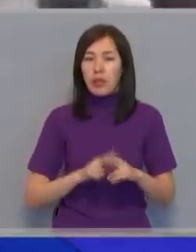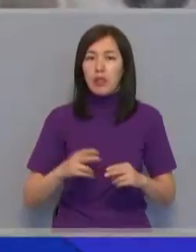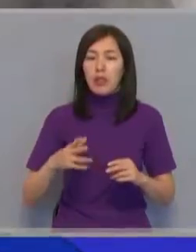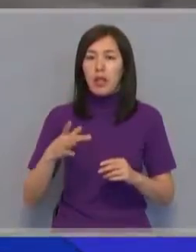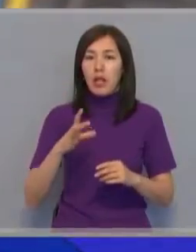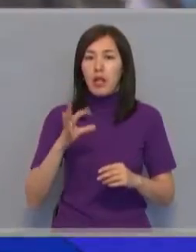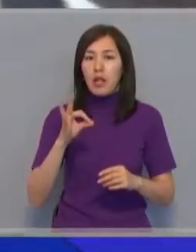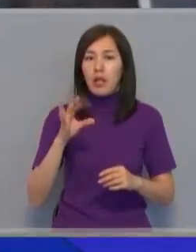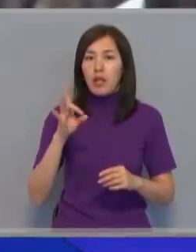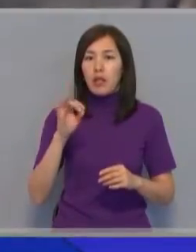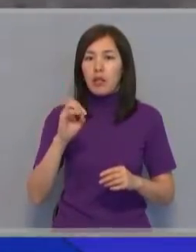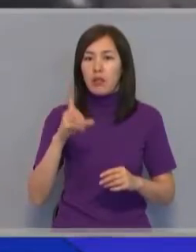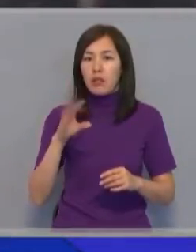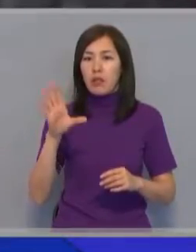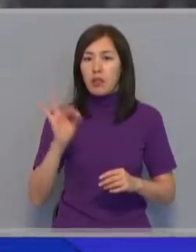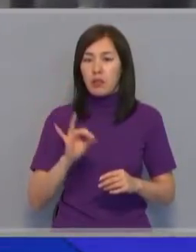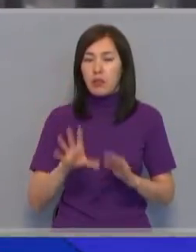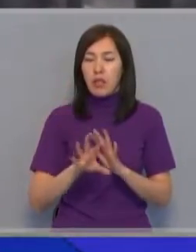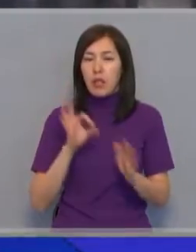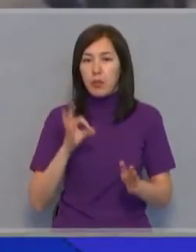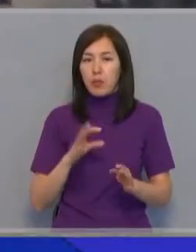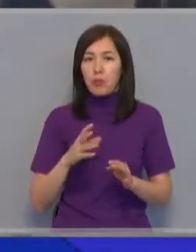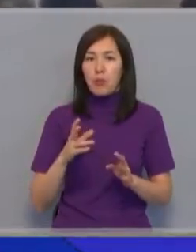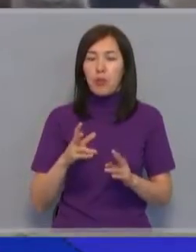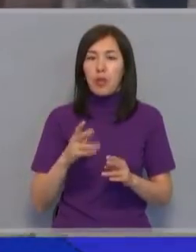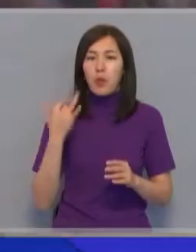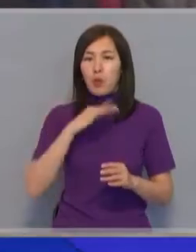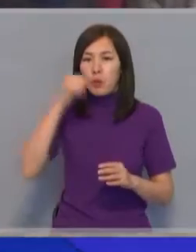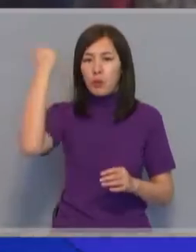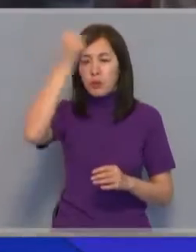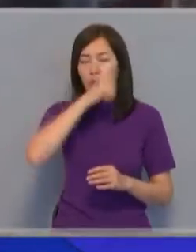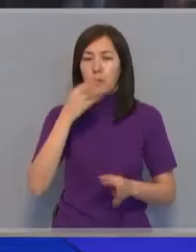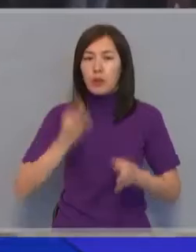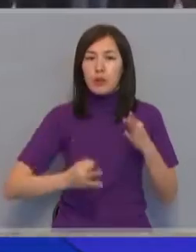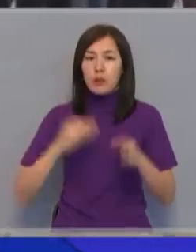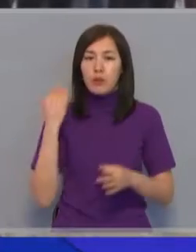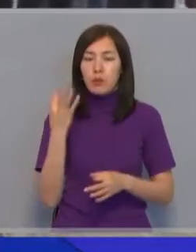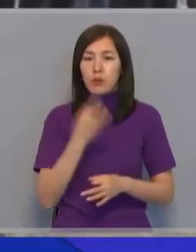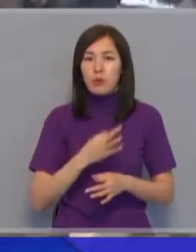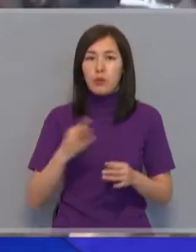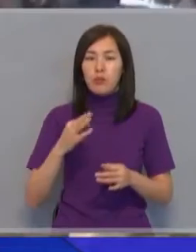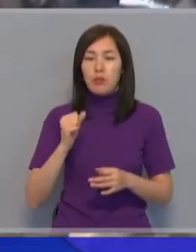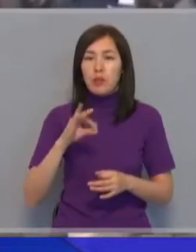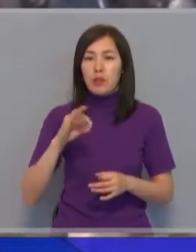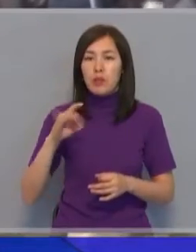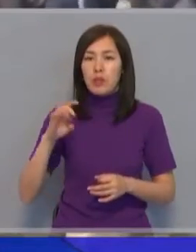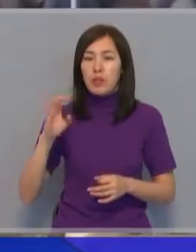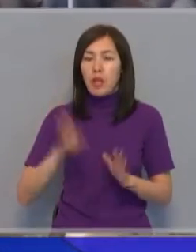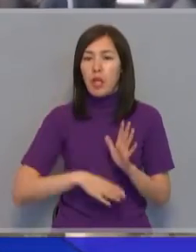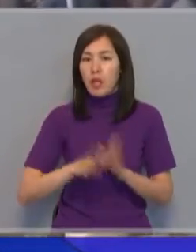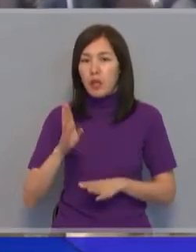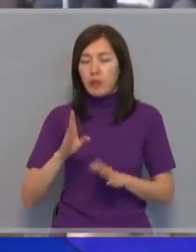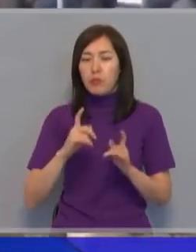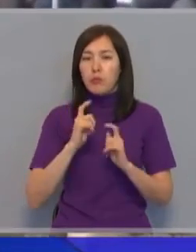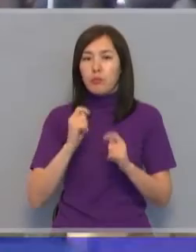атаққа Резви атты сәйгүлік лайық деп танылды. Ал бір жылдан бері төрешілік ететін түркістандық Жанбатыр Бекмұсаев үздік